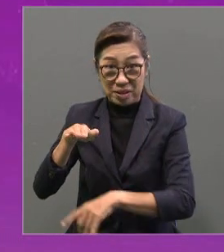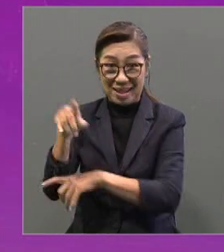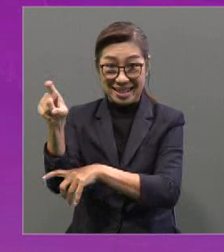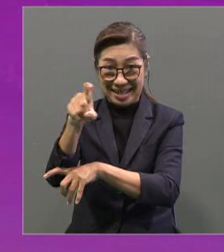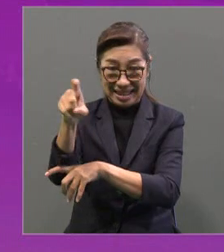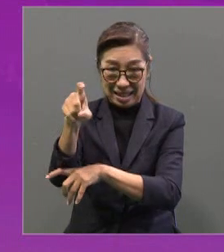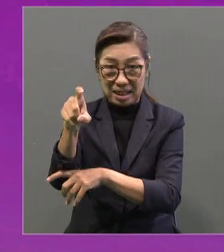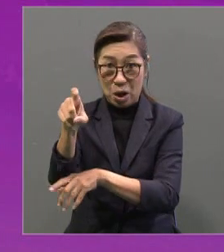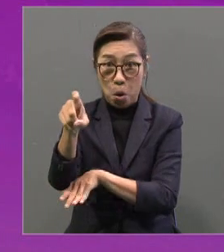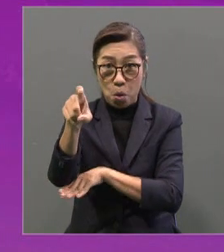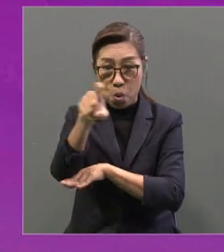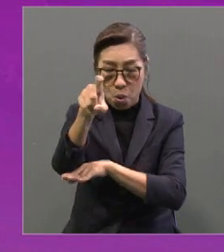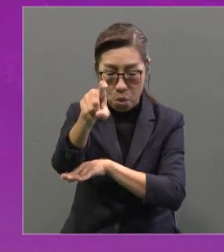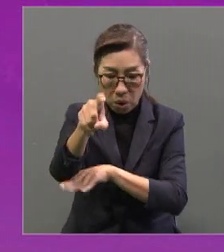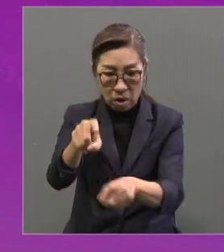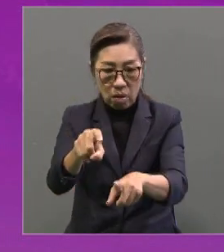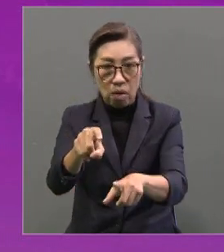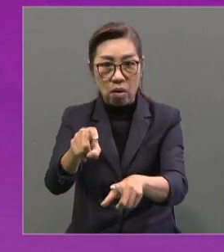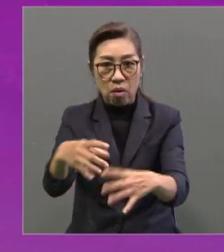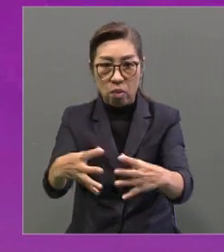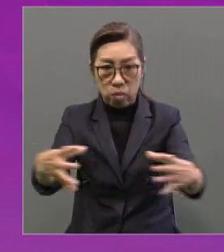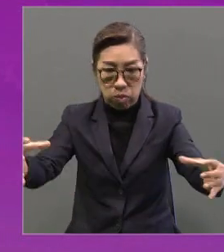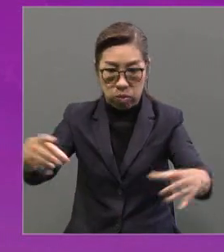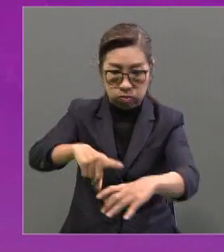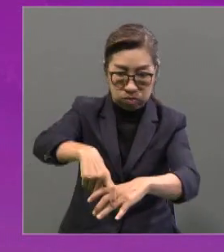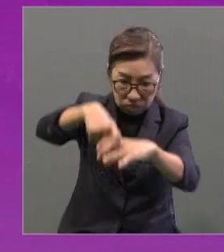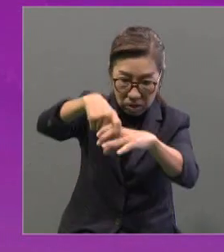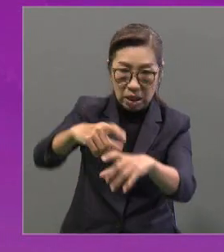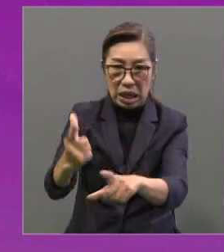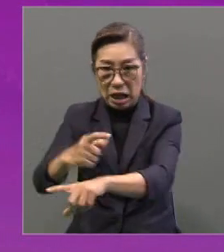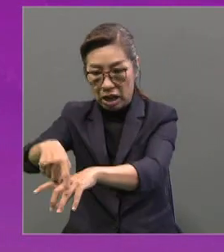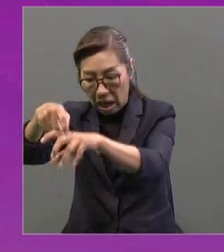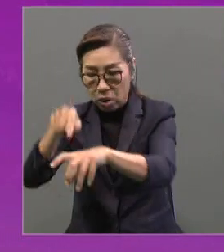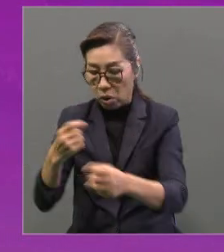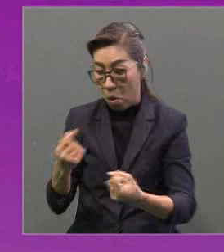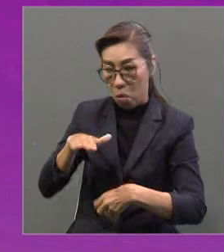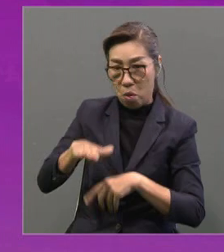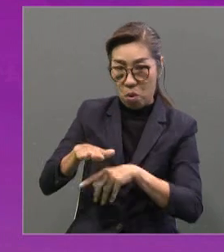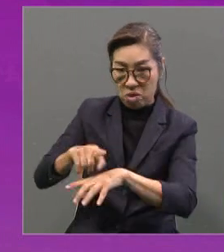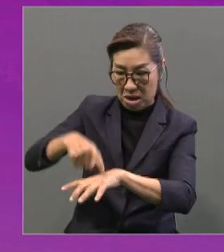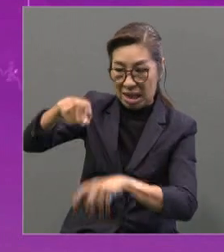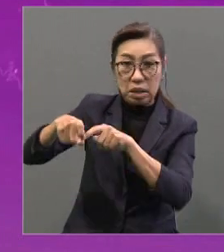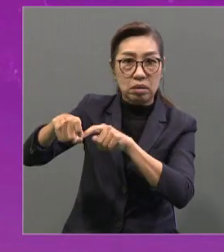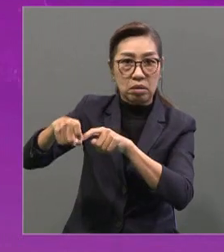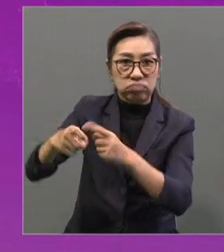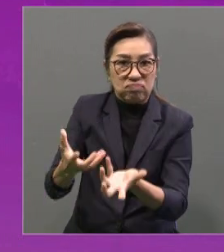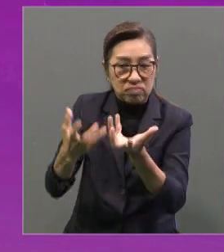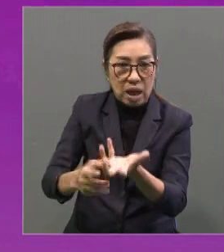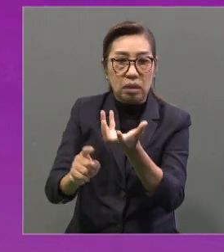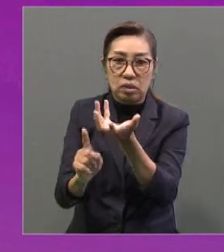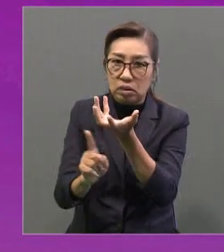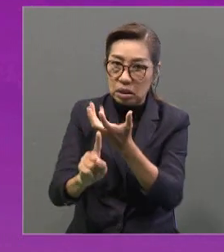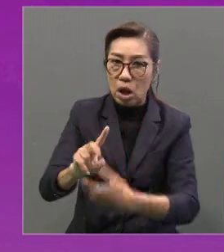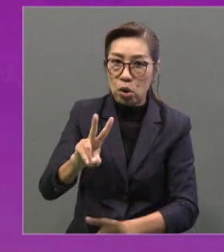คลียร์ซากต่างๆเนี่ยเขาว่ามีตั้งแต่ขนาดตั้งแต่200ตันและ50ตันเพื่อที่จะมายกพยุงโครงสร้างครับคุณผู้ชมครับแล้ว